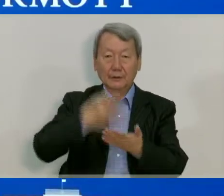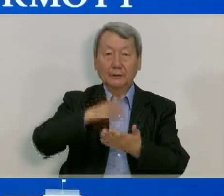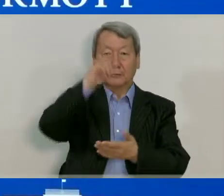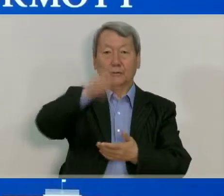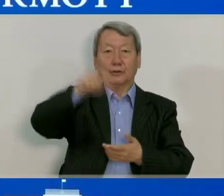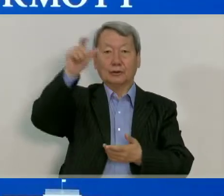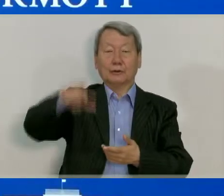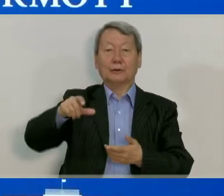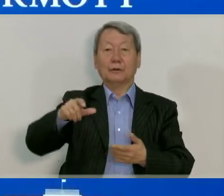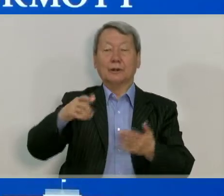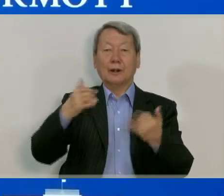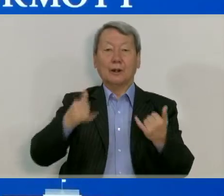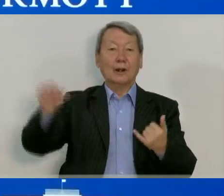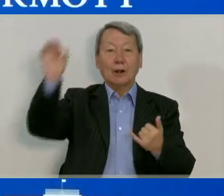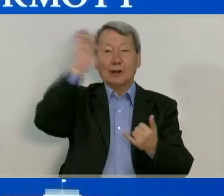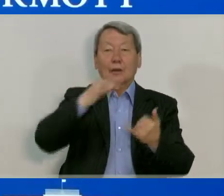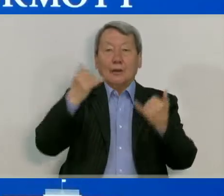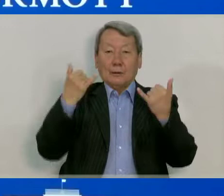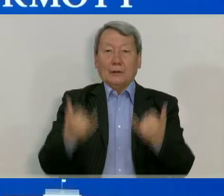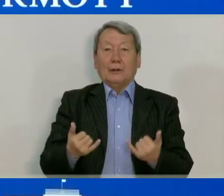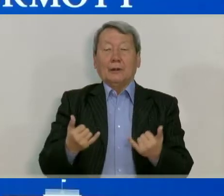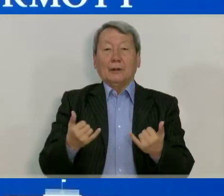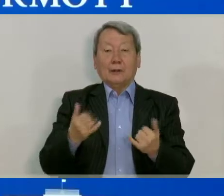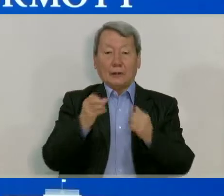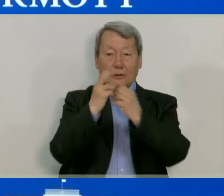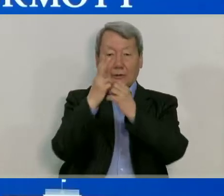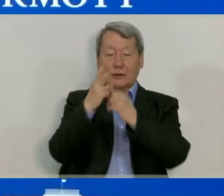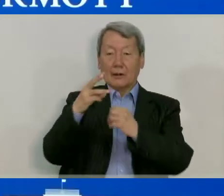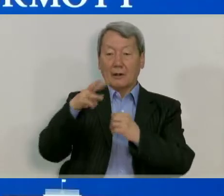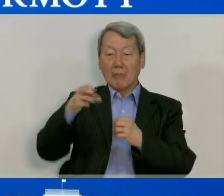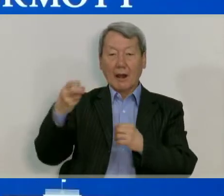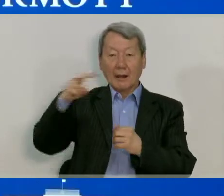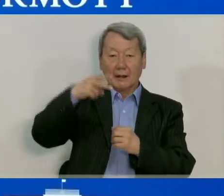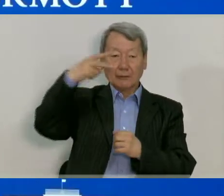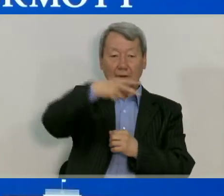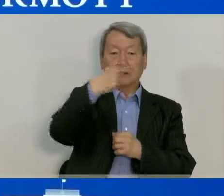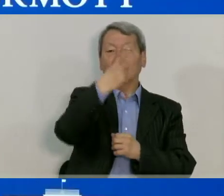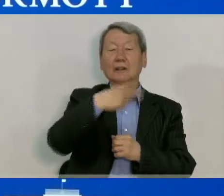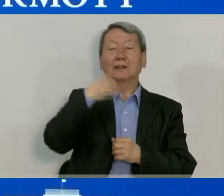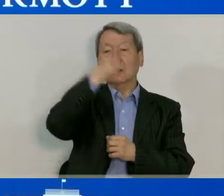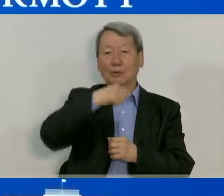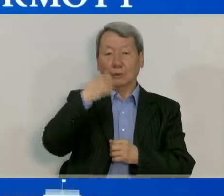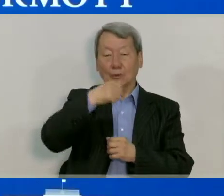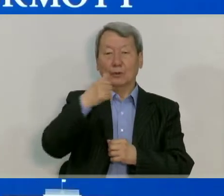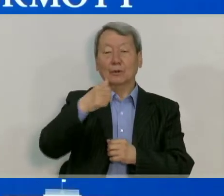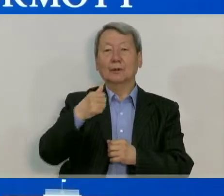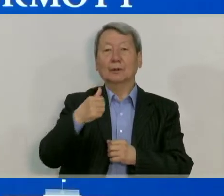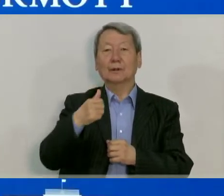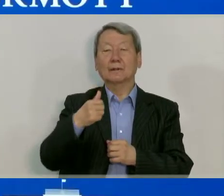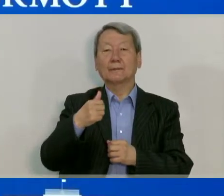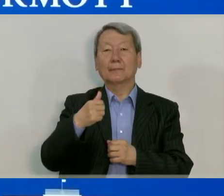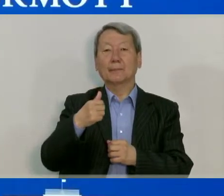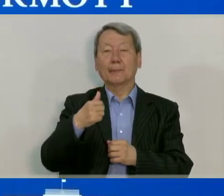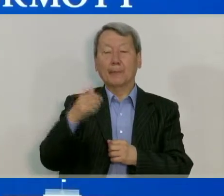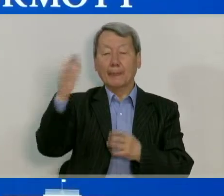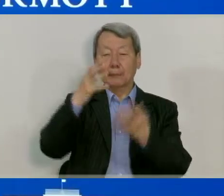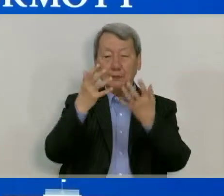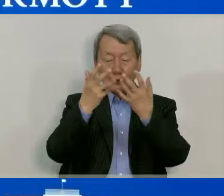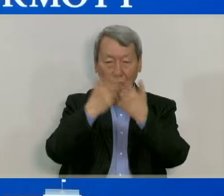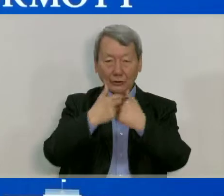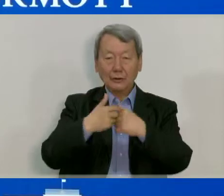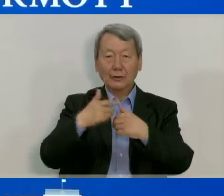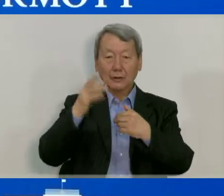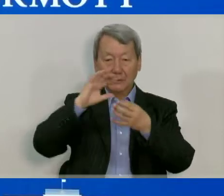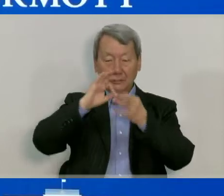мекендештер. Адаттагыдай 12 май 20-чы жылдын жылма-жылга карата статистикалык